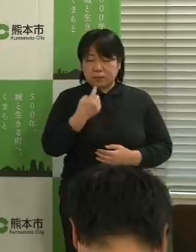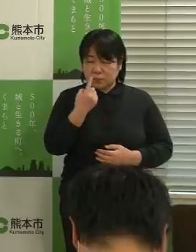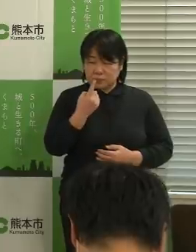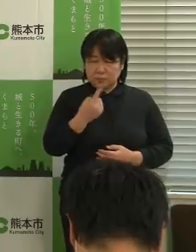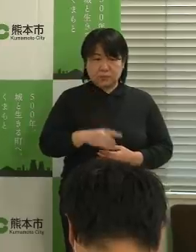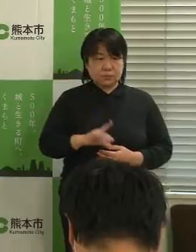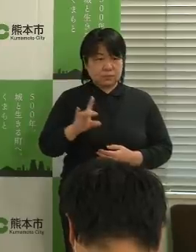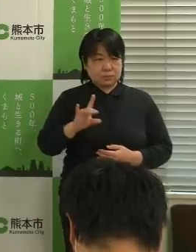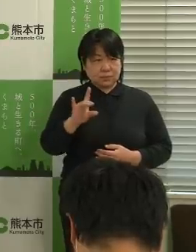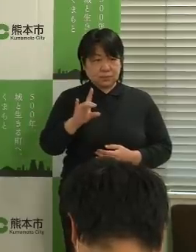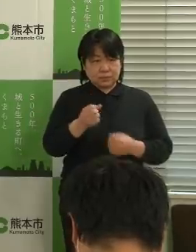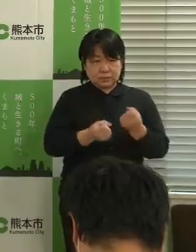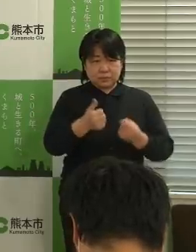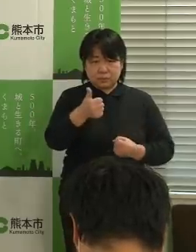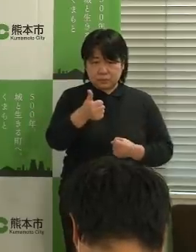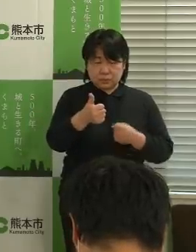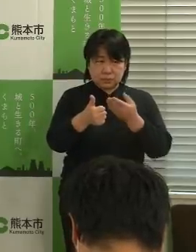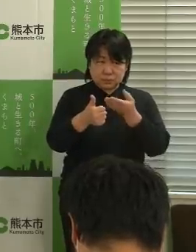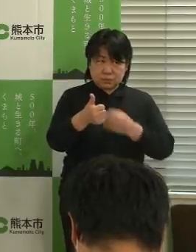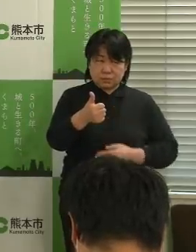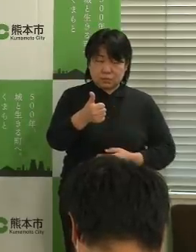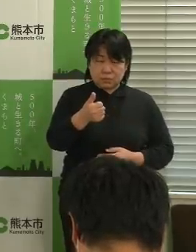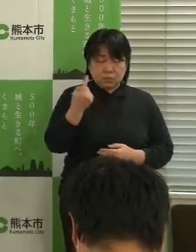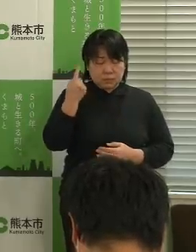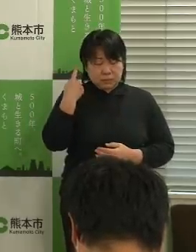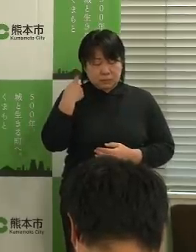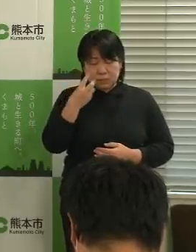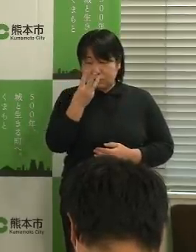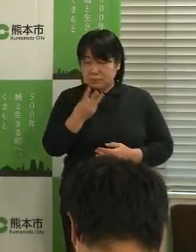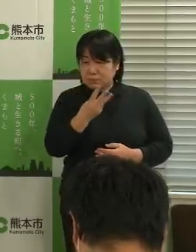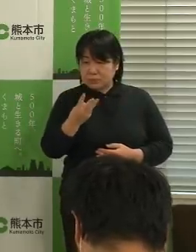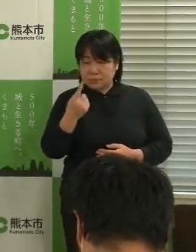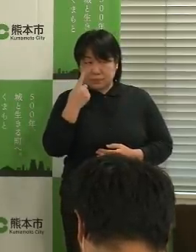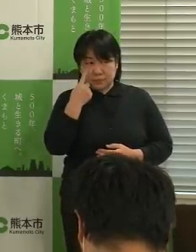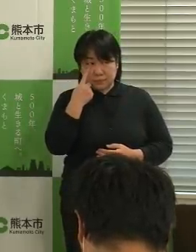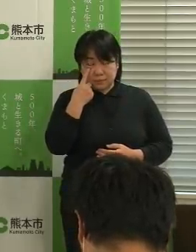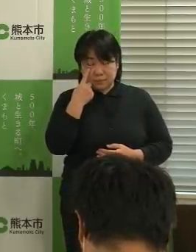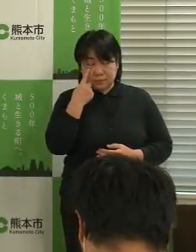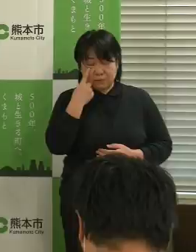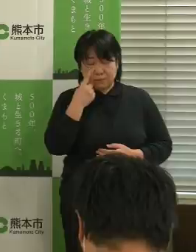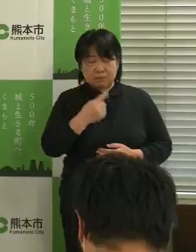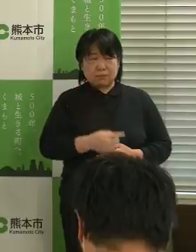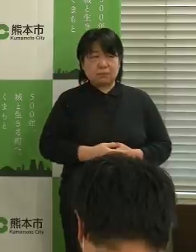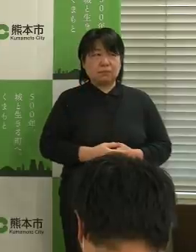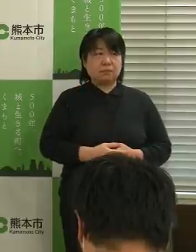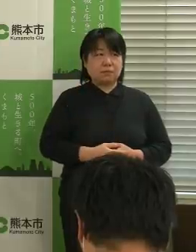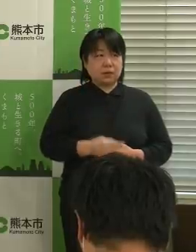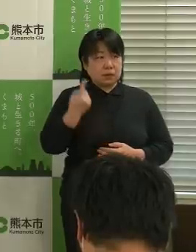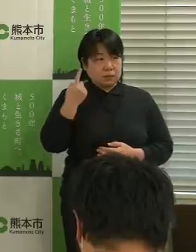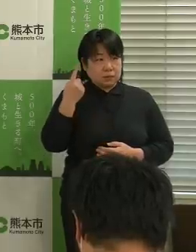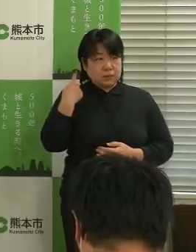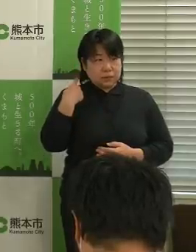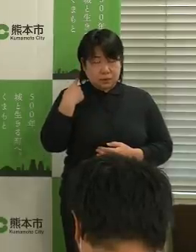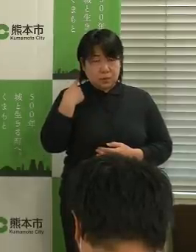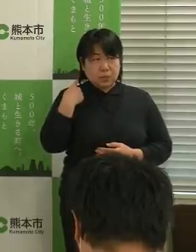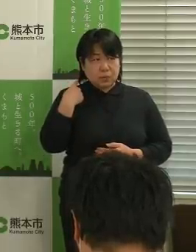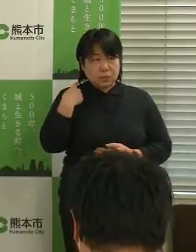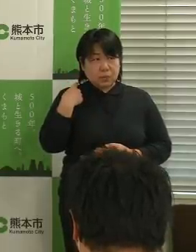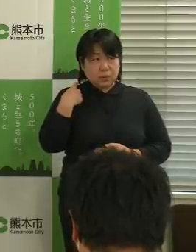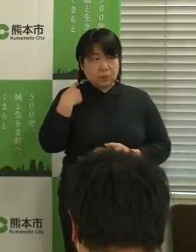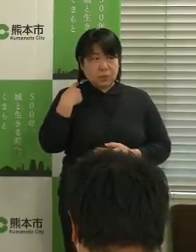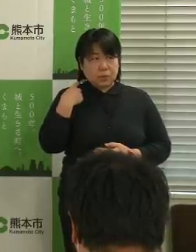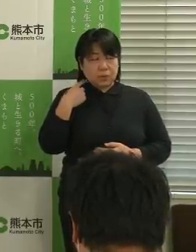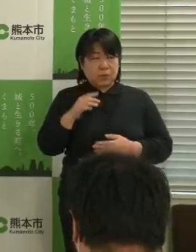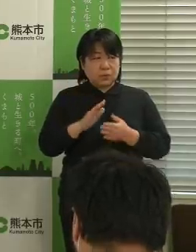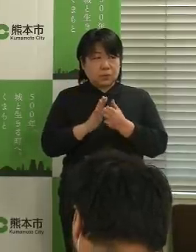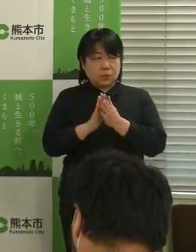転手の方が、はい、もうすでに昨日で3人目、はい、で昨日の知事の、休業要